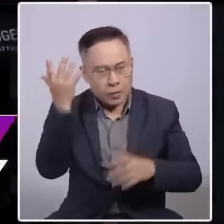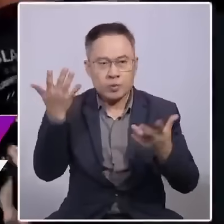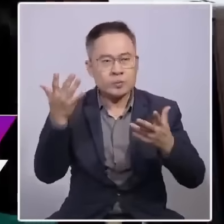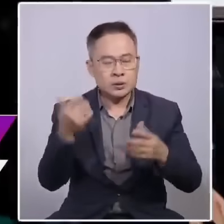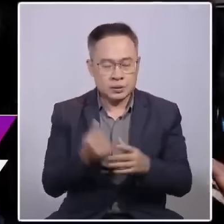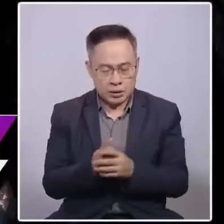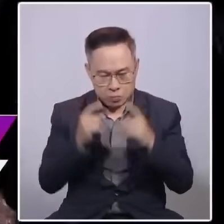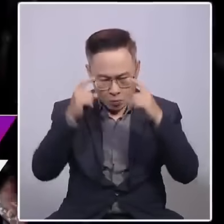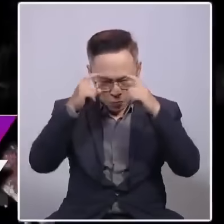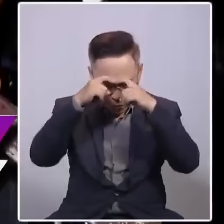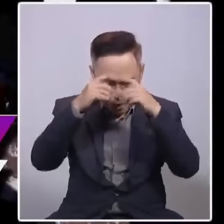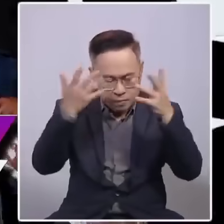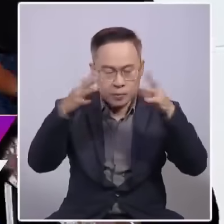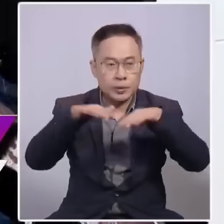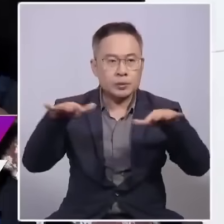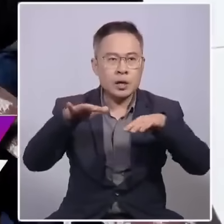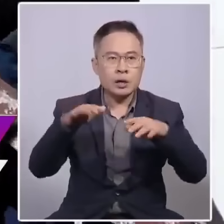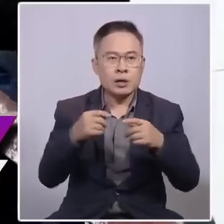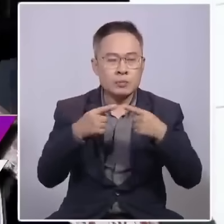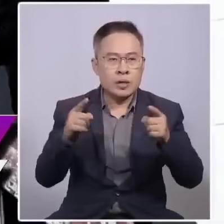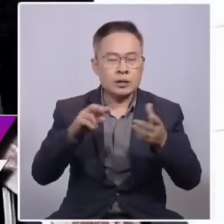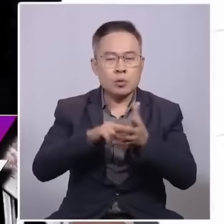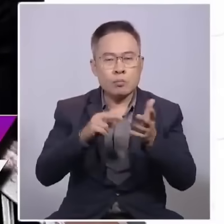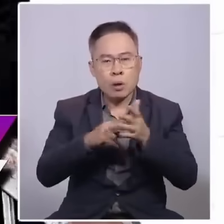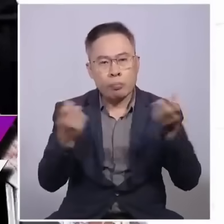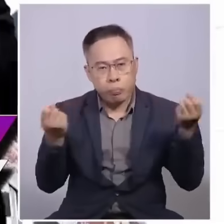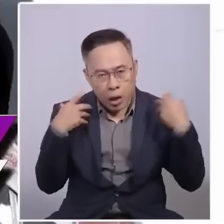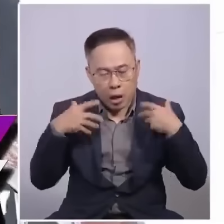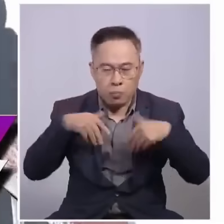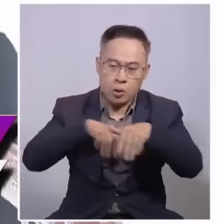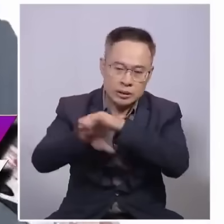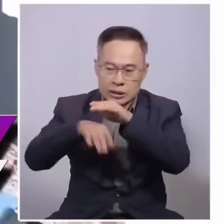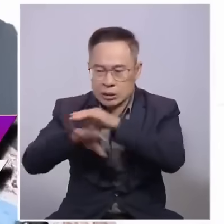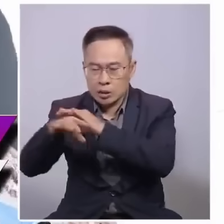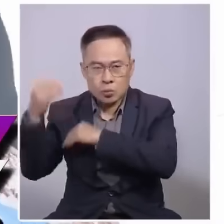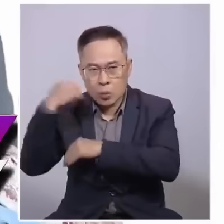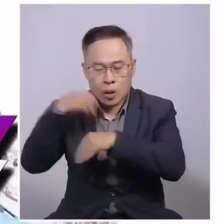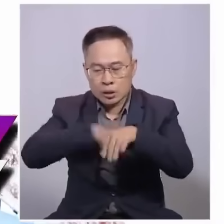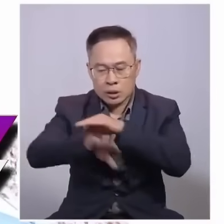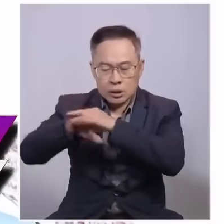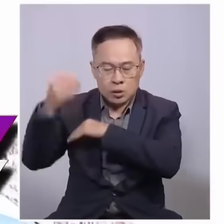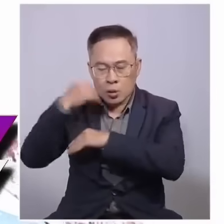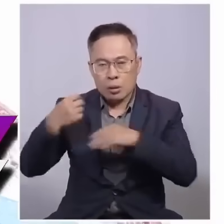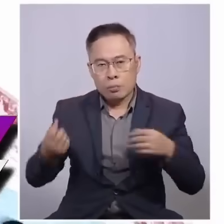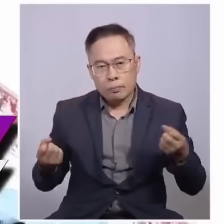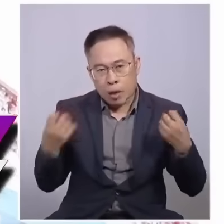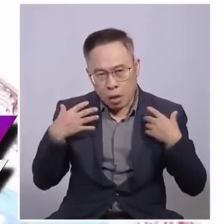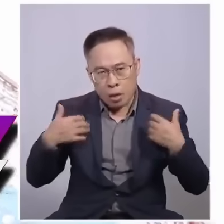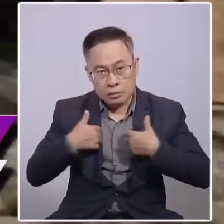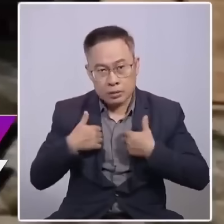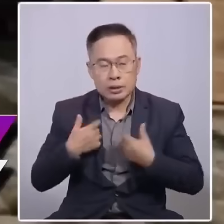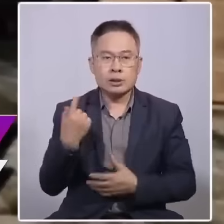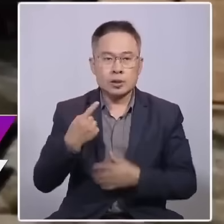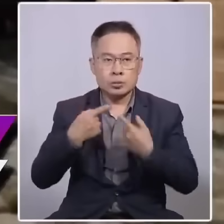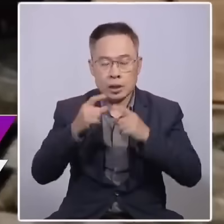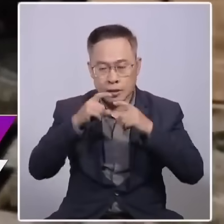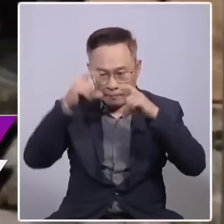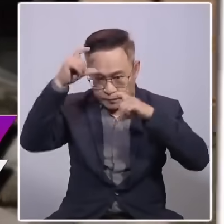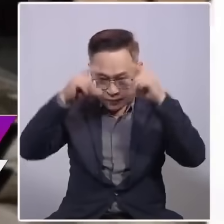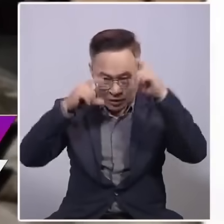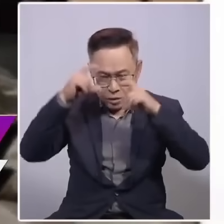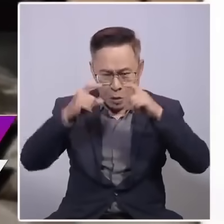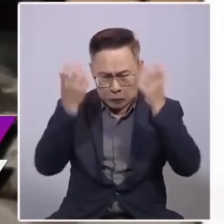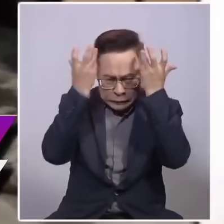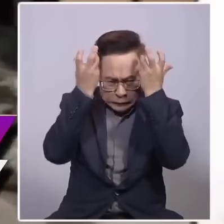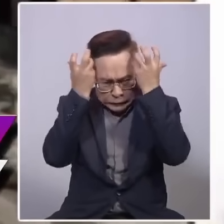กังวลแต่ก็มีแค่ความอ่อนเพียอ่อนล้าเท่านั้นซึ่งนายปอยอีกคนนึงก็สวมหน้ากากอนามัยนะคะก็